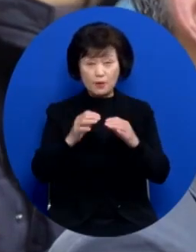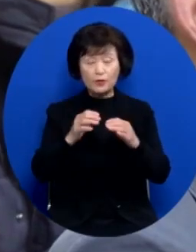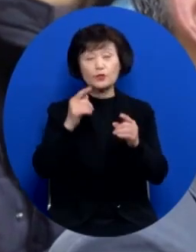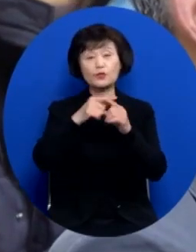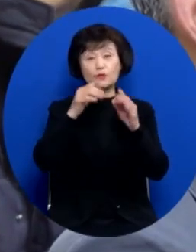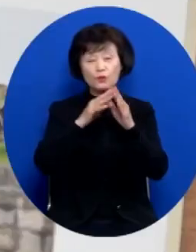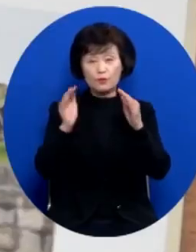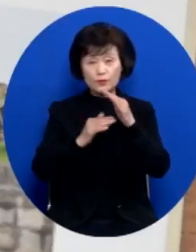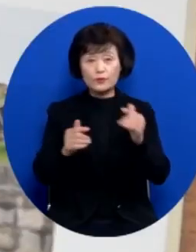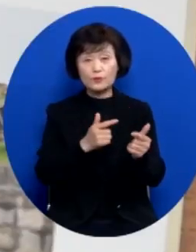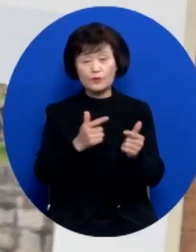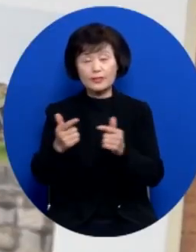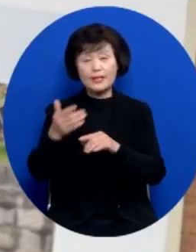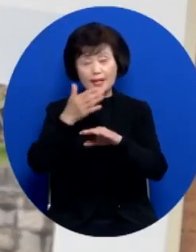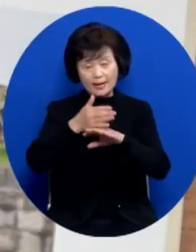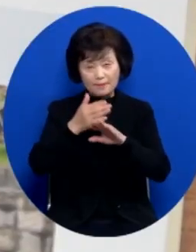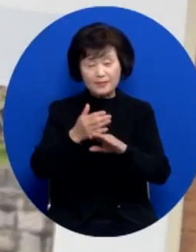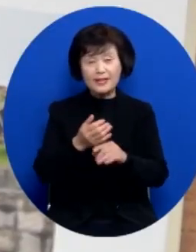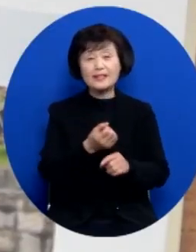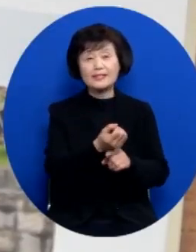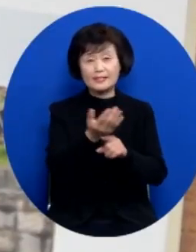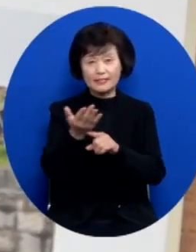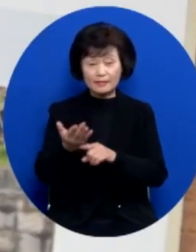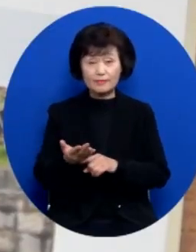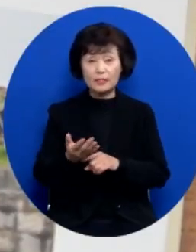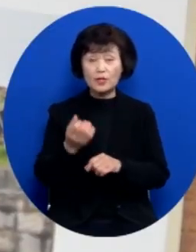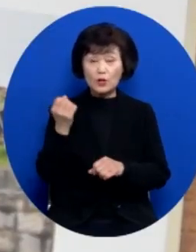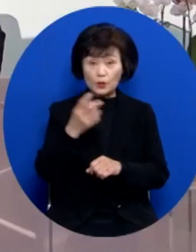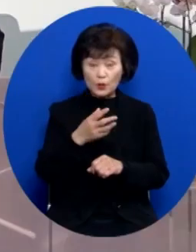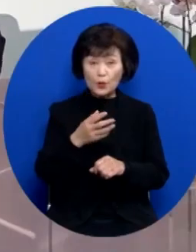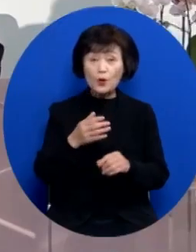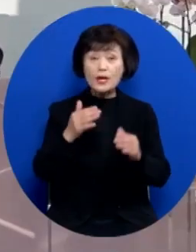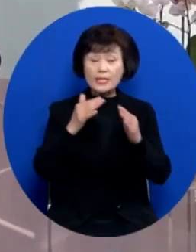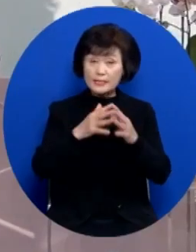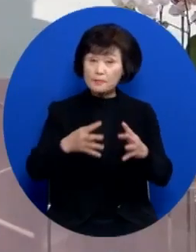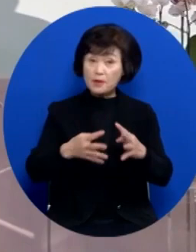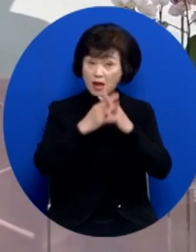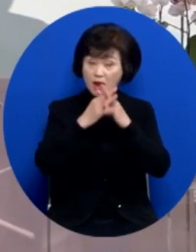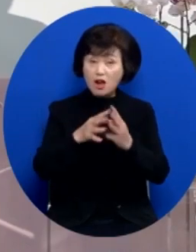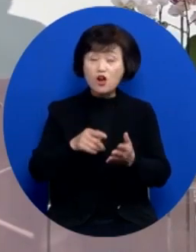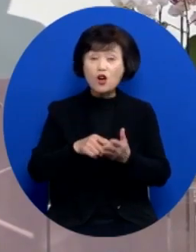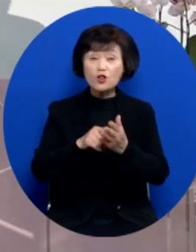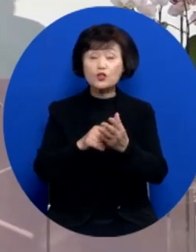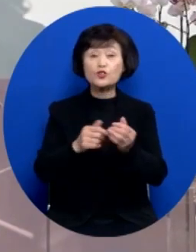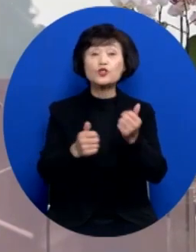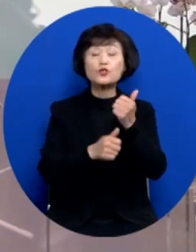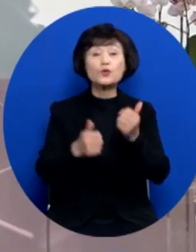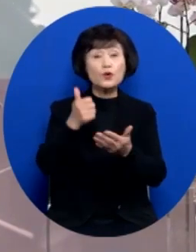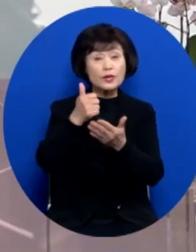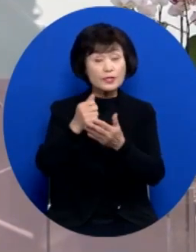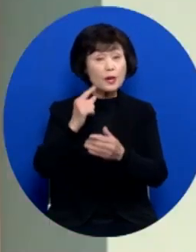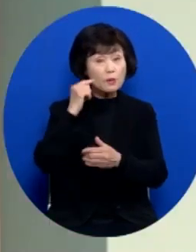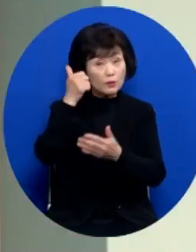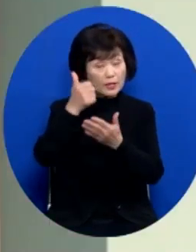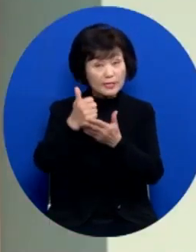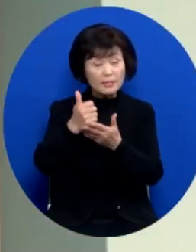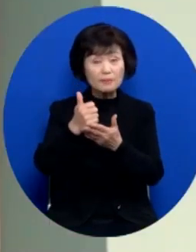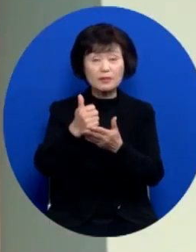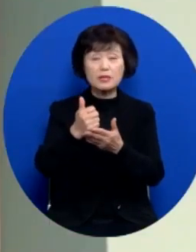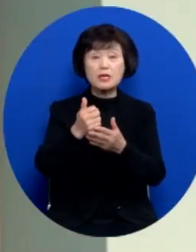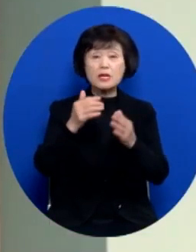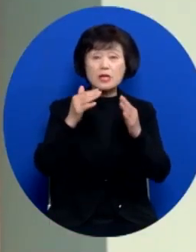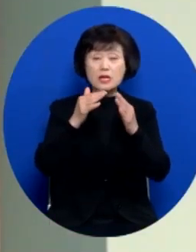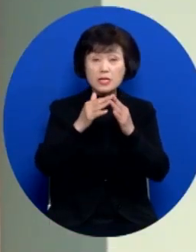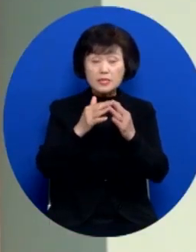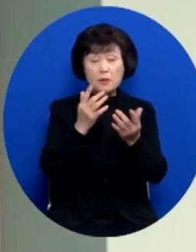성도들께 감사드린다고 말했습니다. 또 사랑의 집짓기 추진위원장인 류영모 목사는 이재민들이 이제는 새